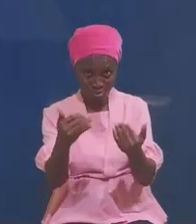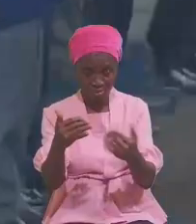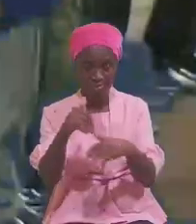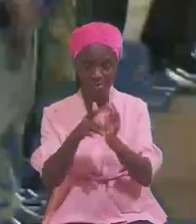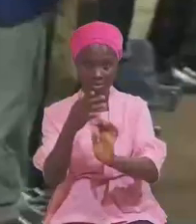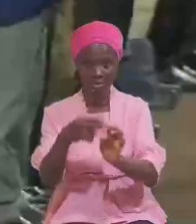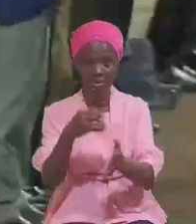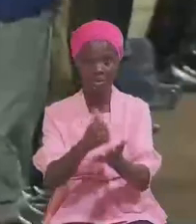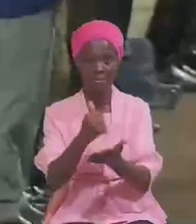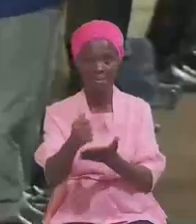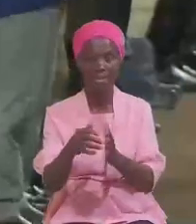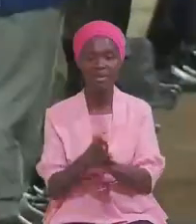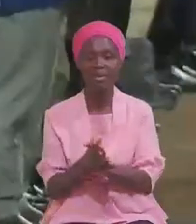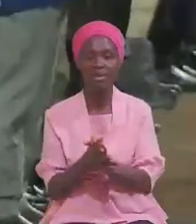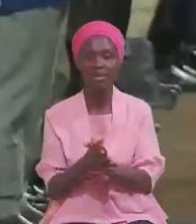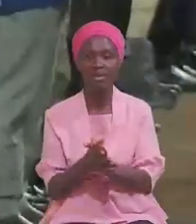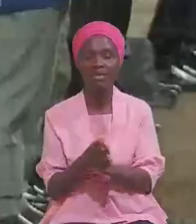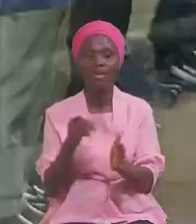vous maintenant.